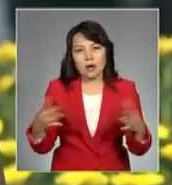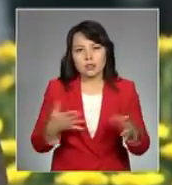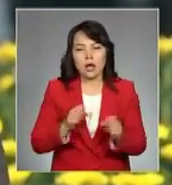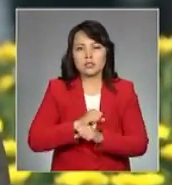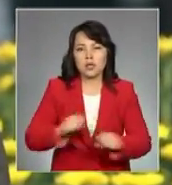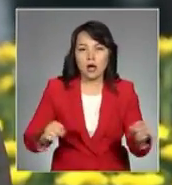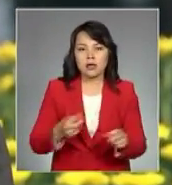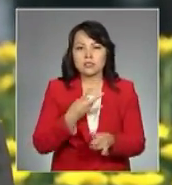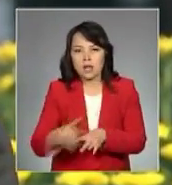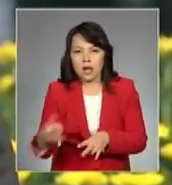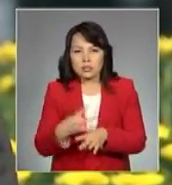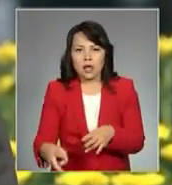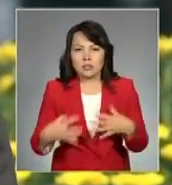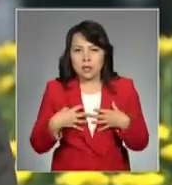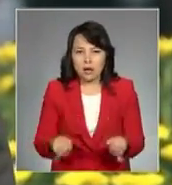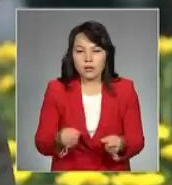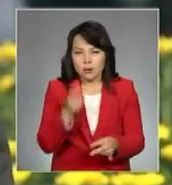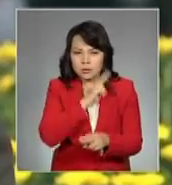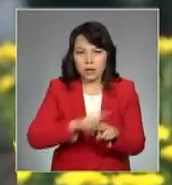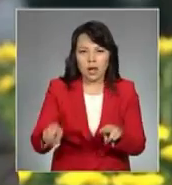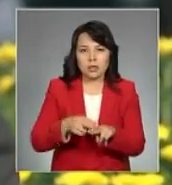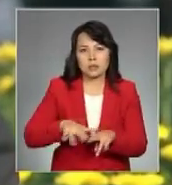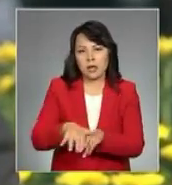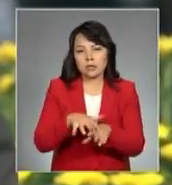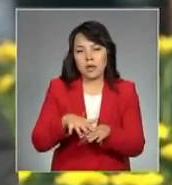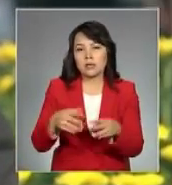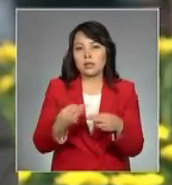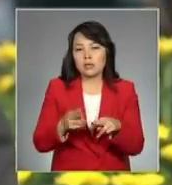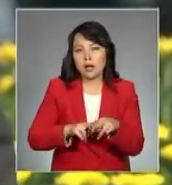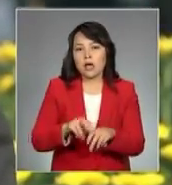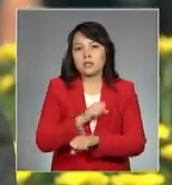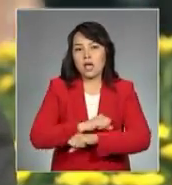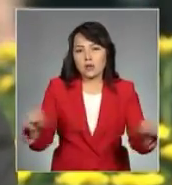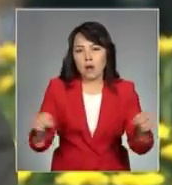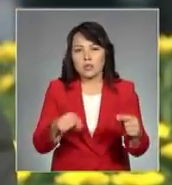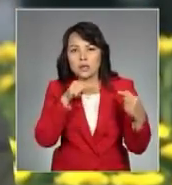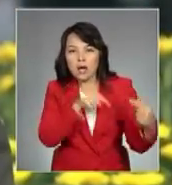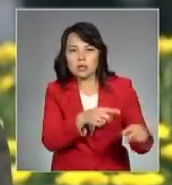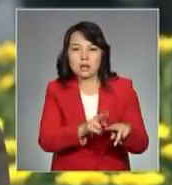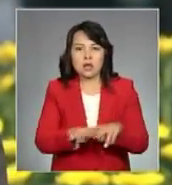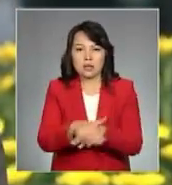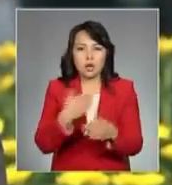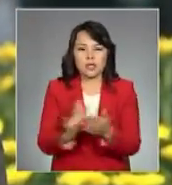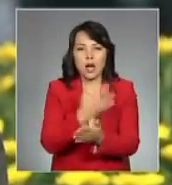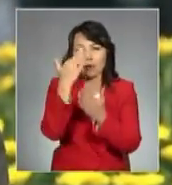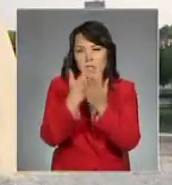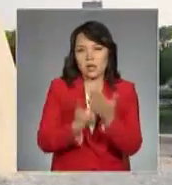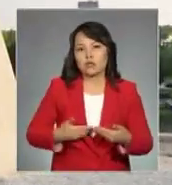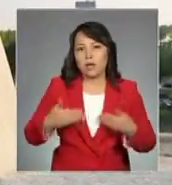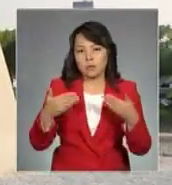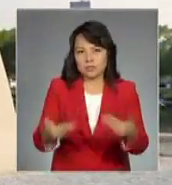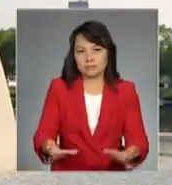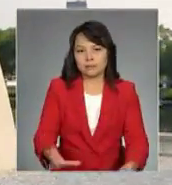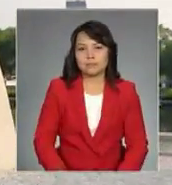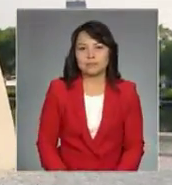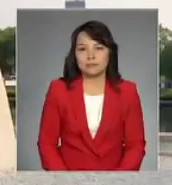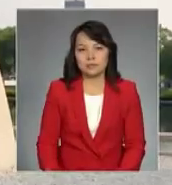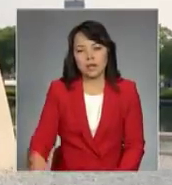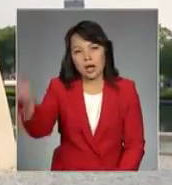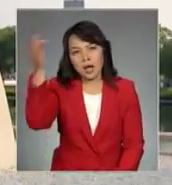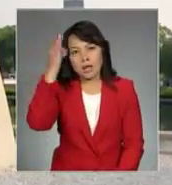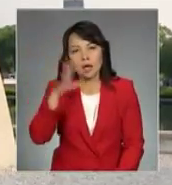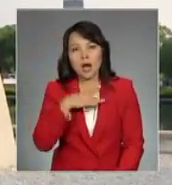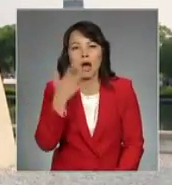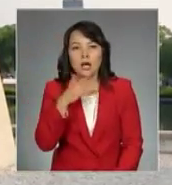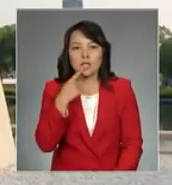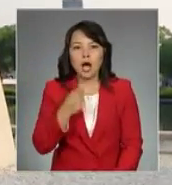Біріккен ұлттар ұйымының алдағы күзде өтетін бас ассамблеясында ядролық қарусыз әлем құру жайында жаңа бағдарлама ұсынамыз. Кесала кетейік,